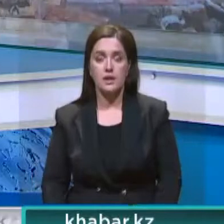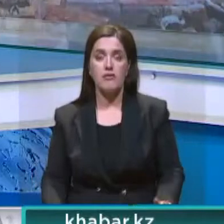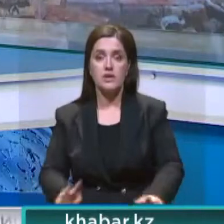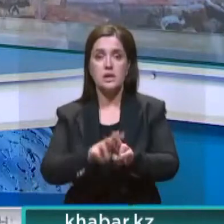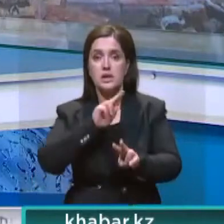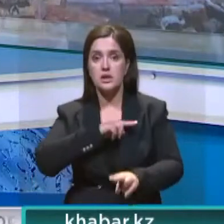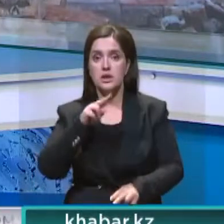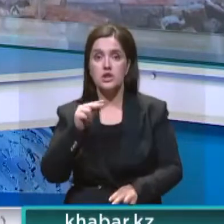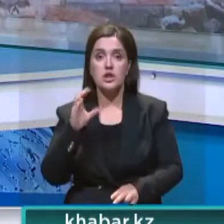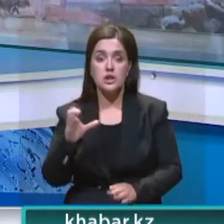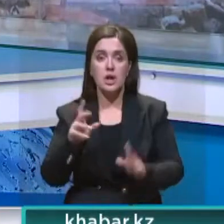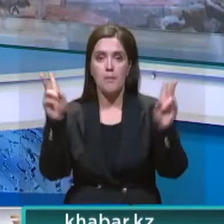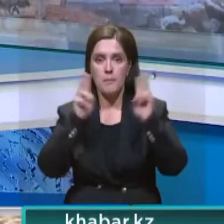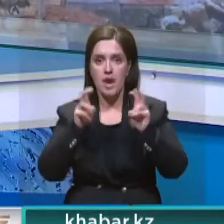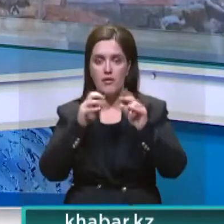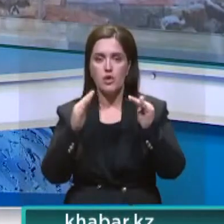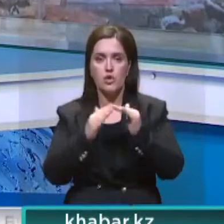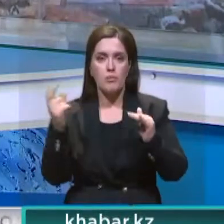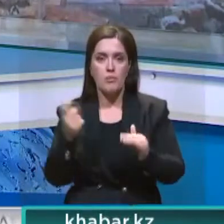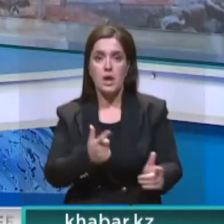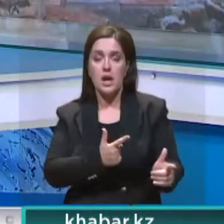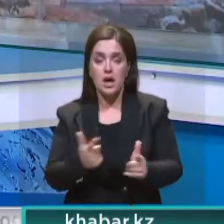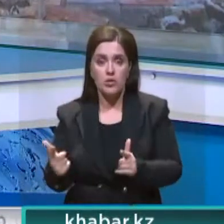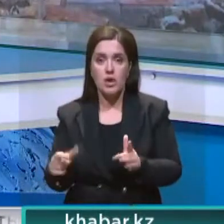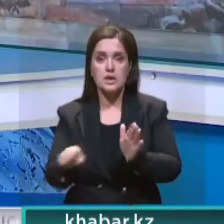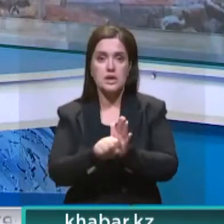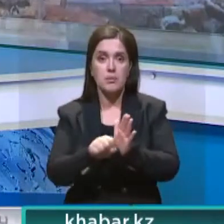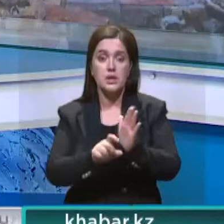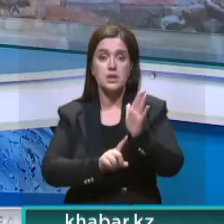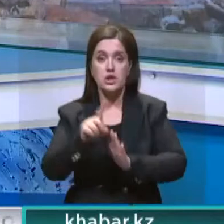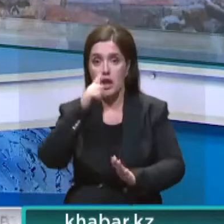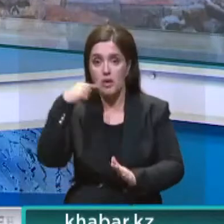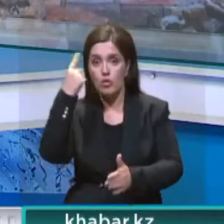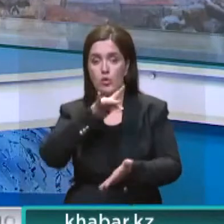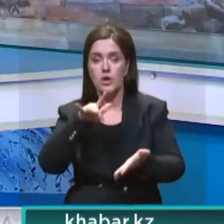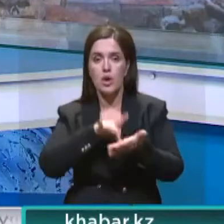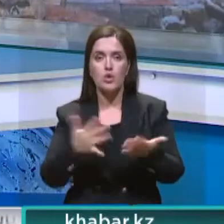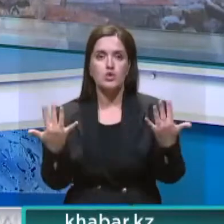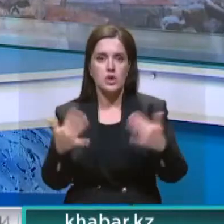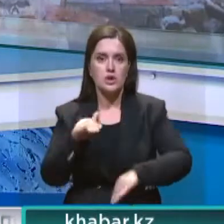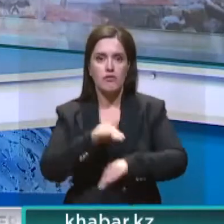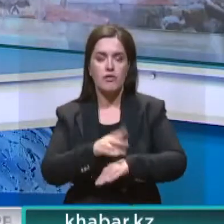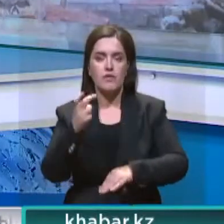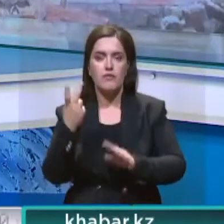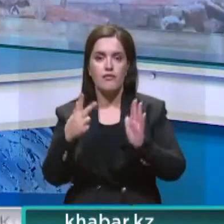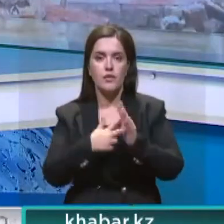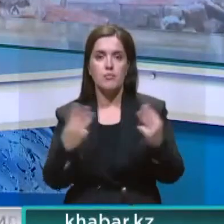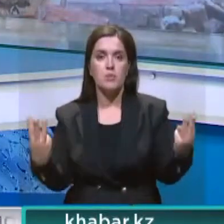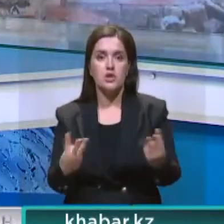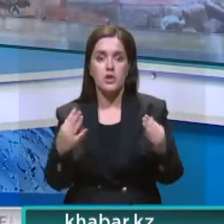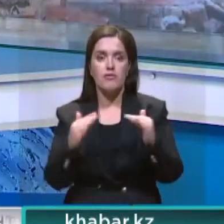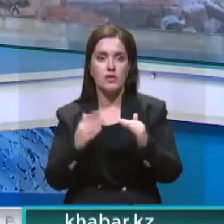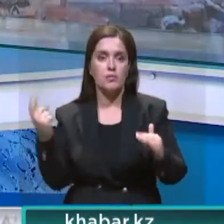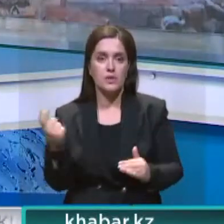А в столице сотрудники ДЧС начали проверку частного сектора на готовность к отопительному сезону. С начала года в городе уже зафиксировали 228